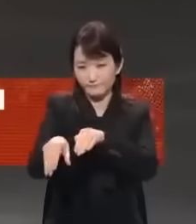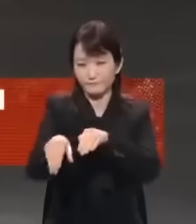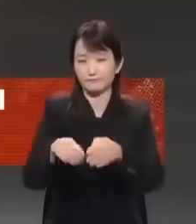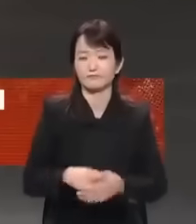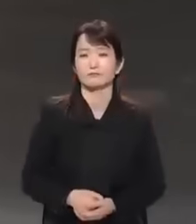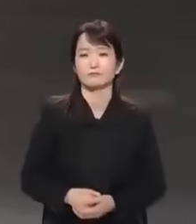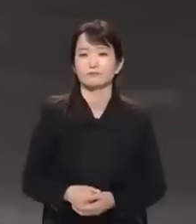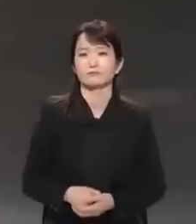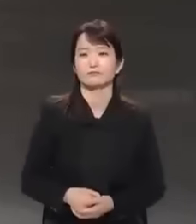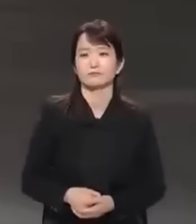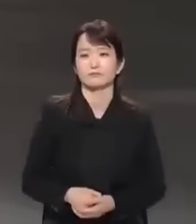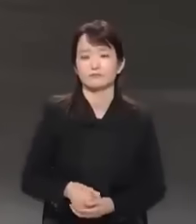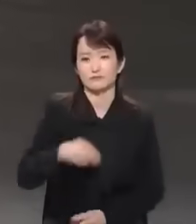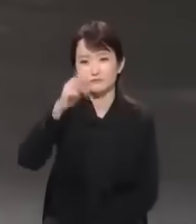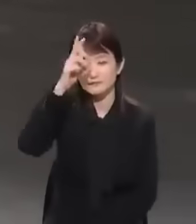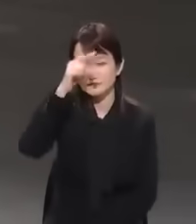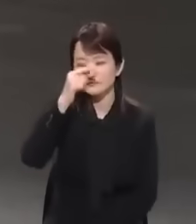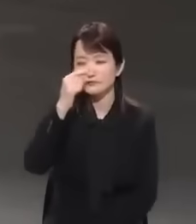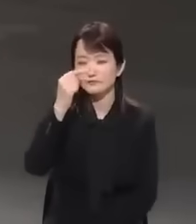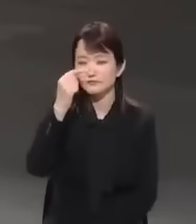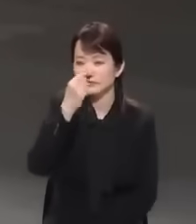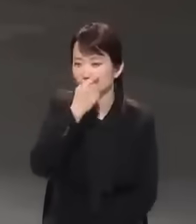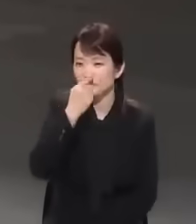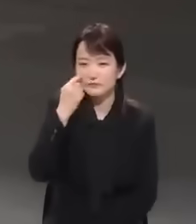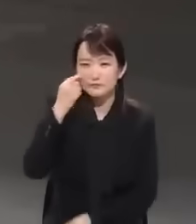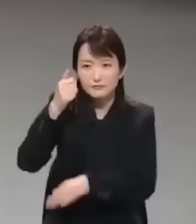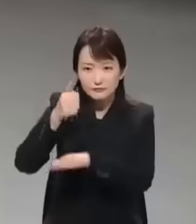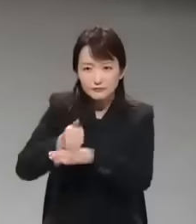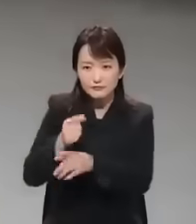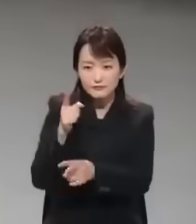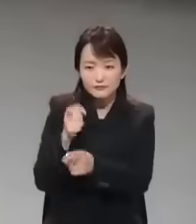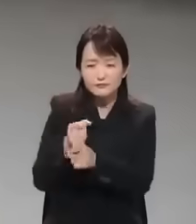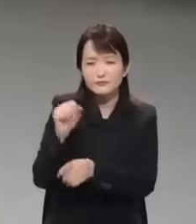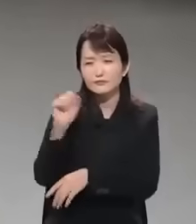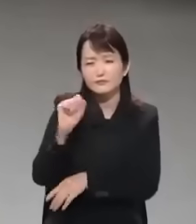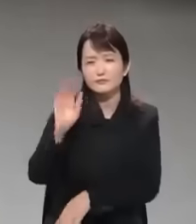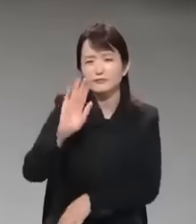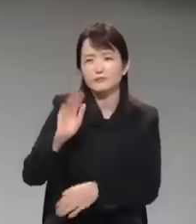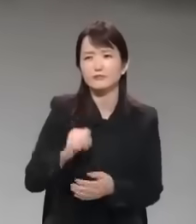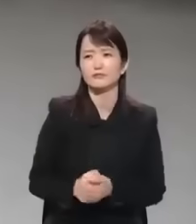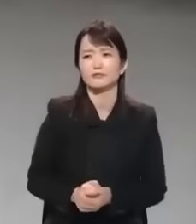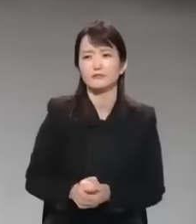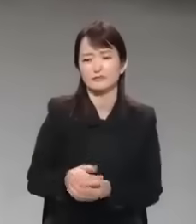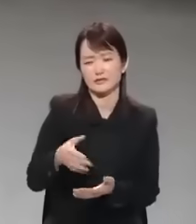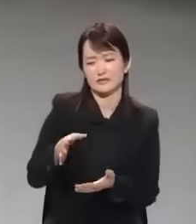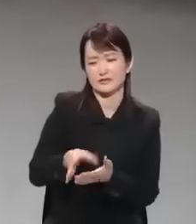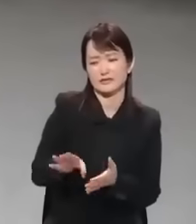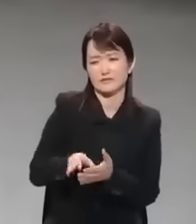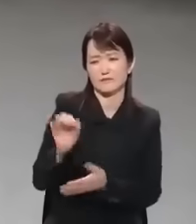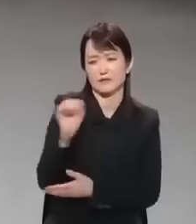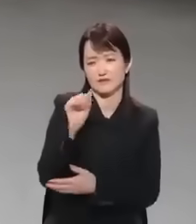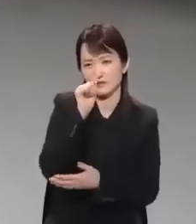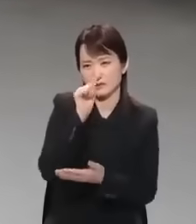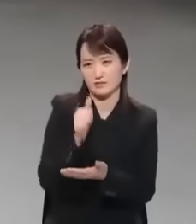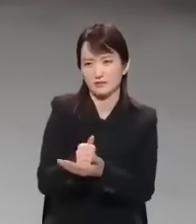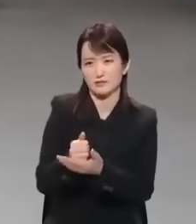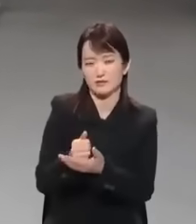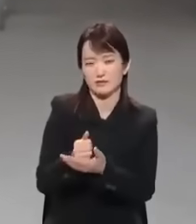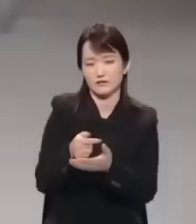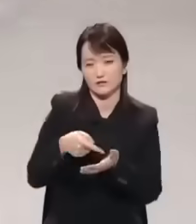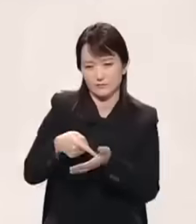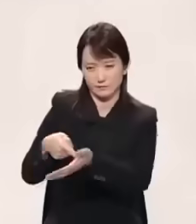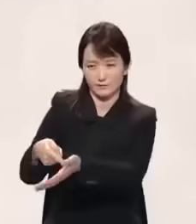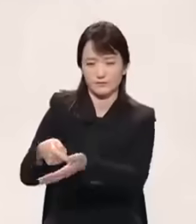제작진이 지금 경찰이 확인해 본 결과 보복 운전보다는 이제 정확하게는 난폭 운전 혐의로 입건된